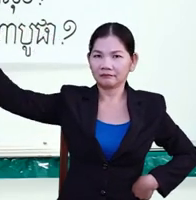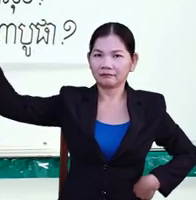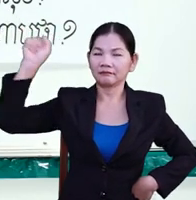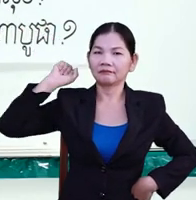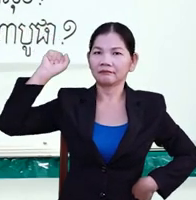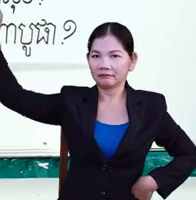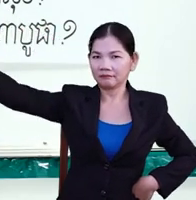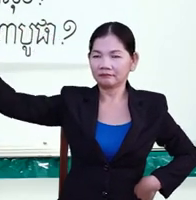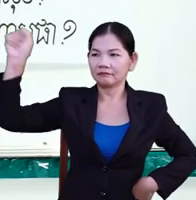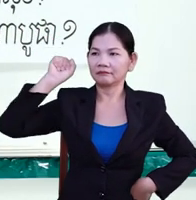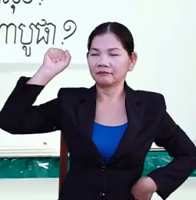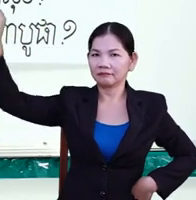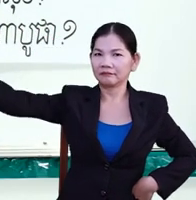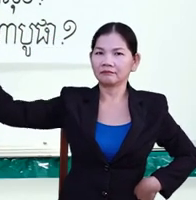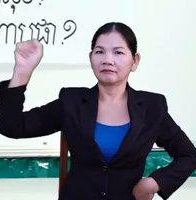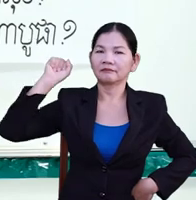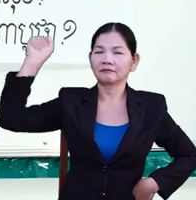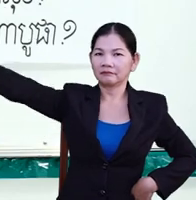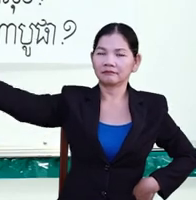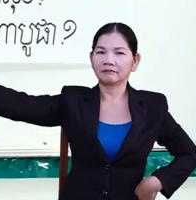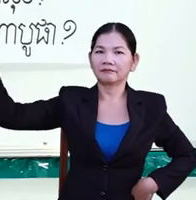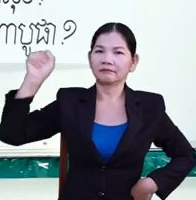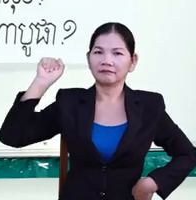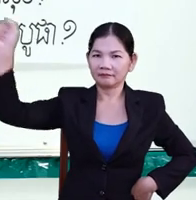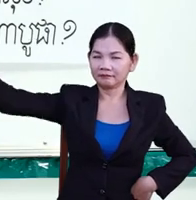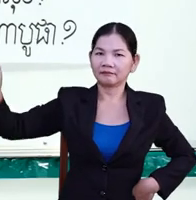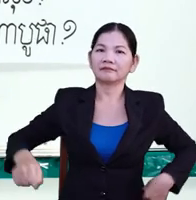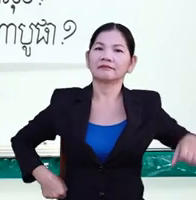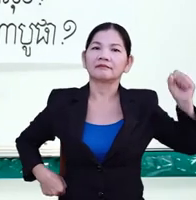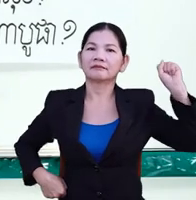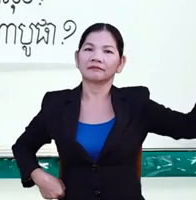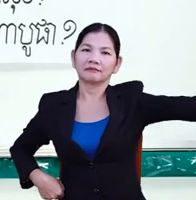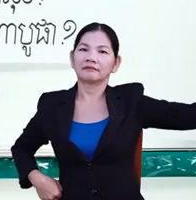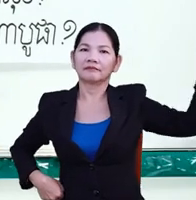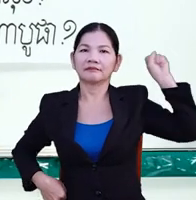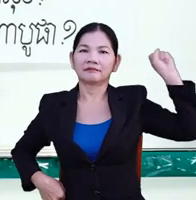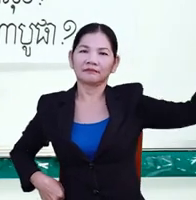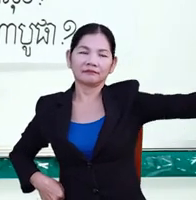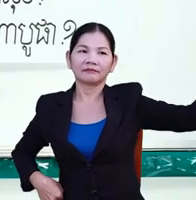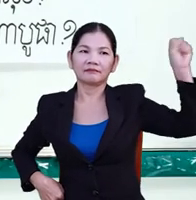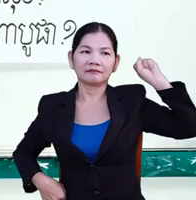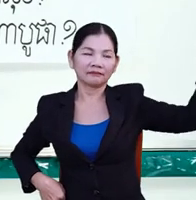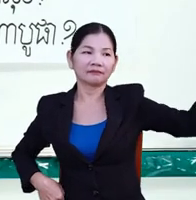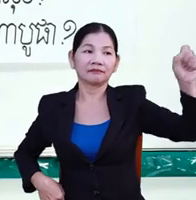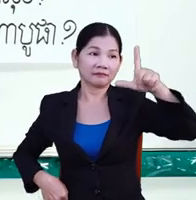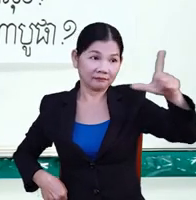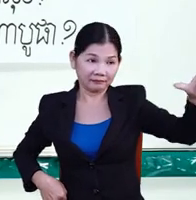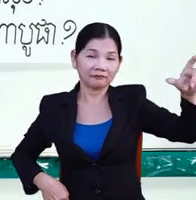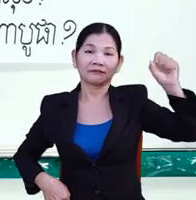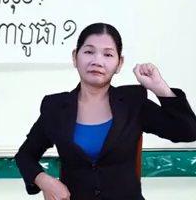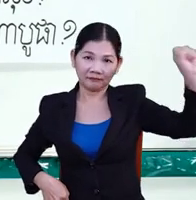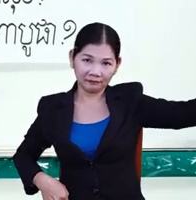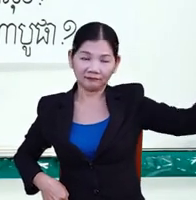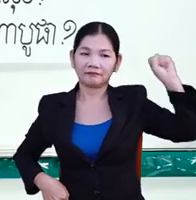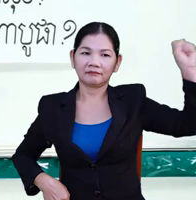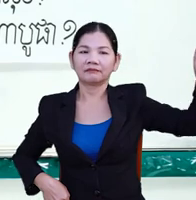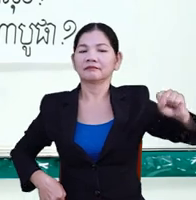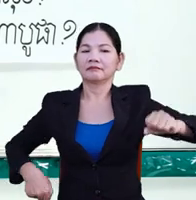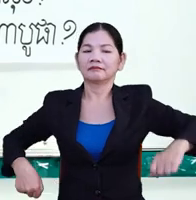កូនថាមើលស្ដាំស្ដាំស្ដាំចាហោះឆ្វេងឆ្វេងឆ្វេងឆ្វេងចាឥឡូវ